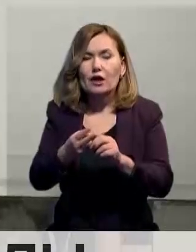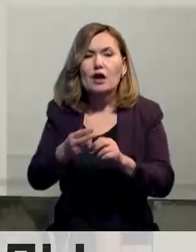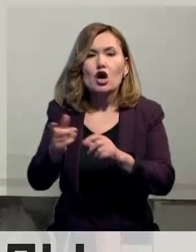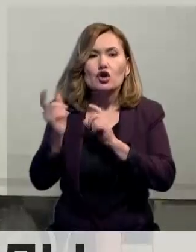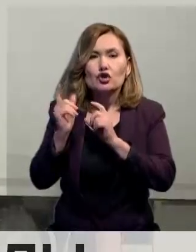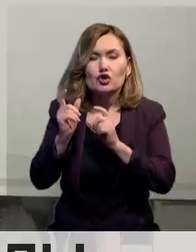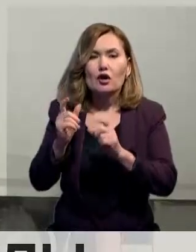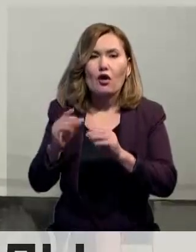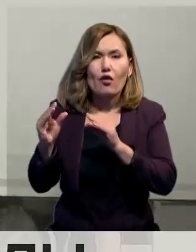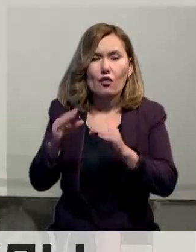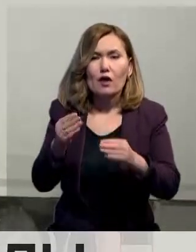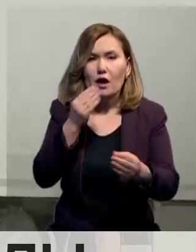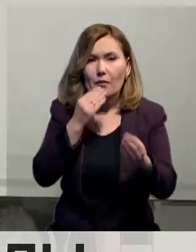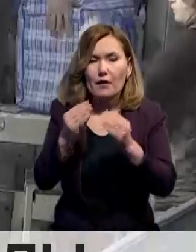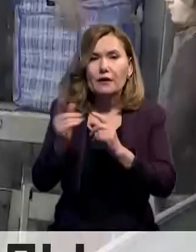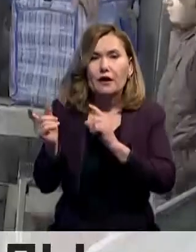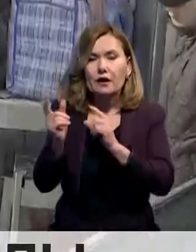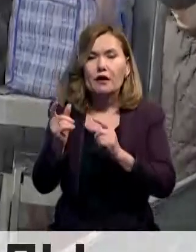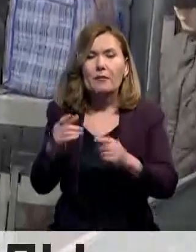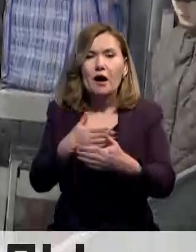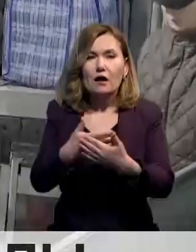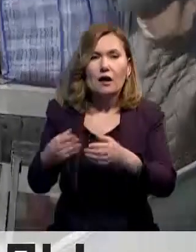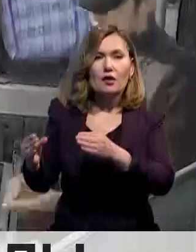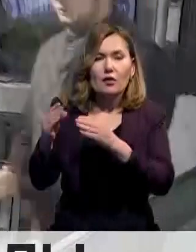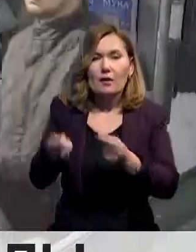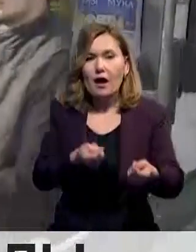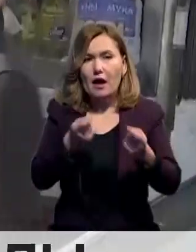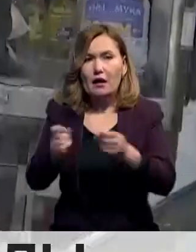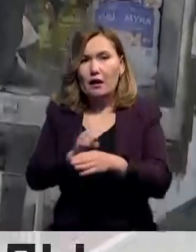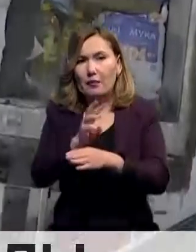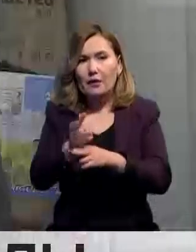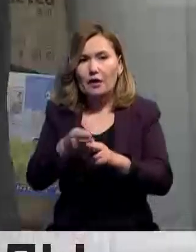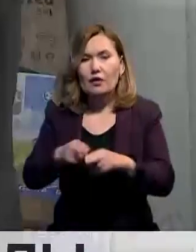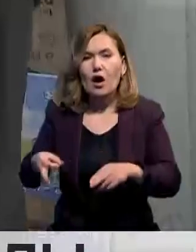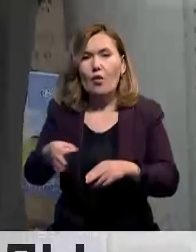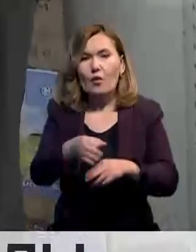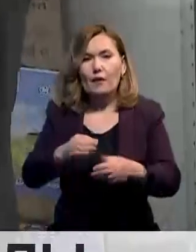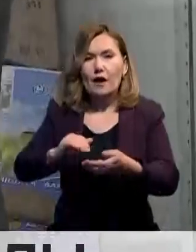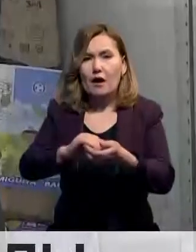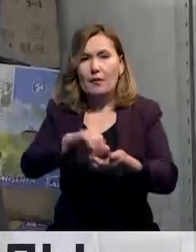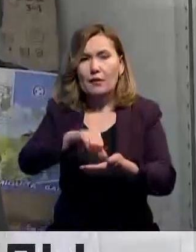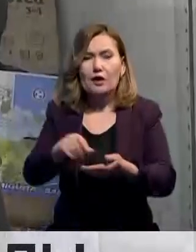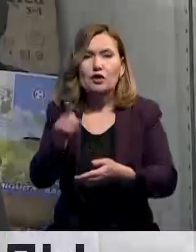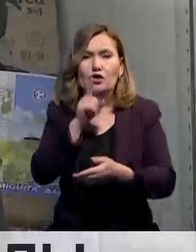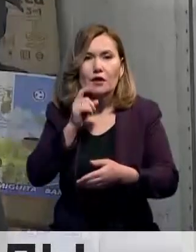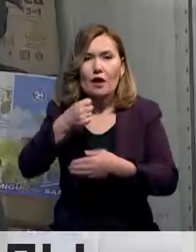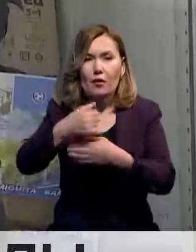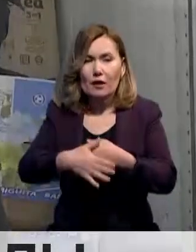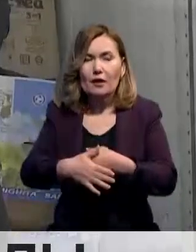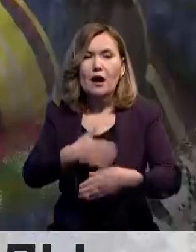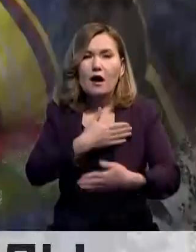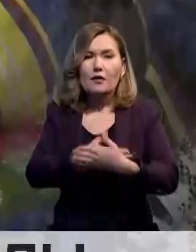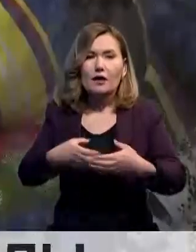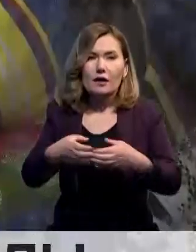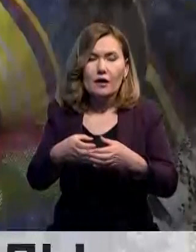көлігіне қолда бар азық түлік, киім кешек пен көрпе төсегін әкеліп жатыр. Бұдан бөлек облыстық ассамблея өкілдері мен жастар орталығының